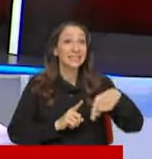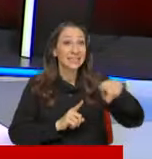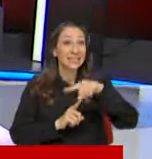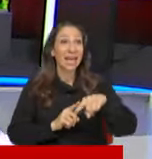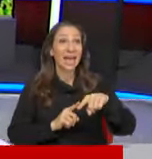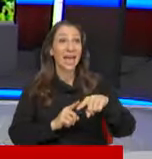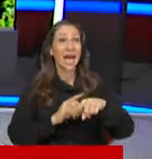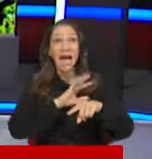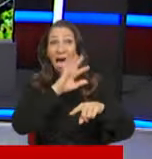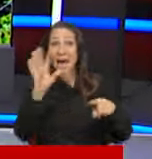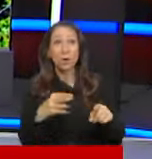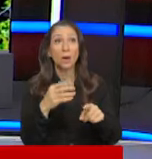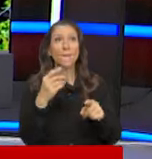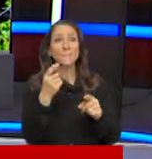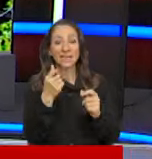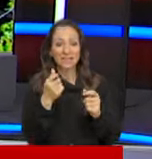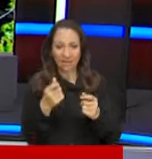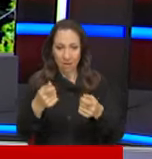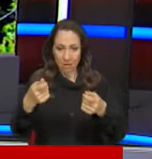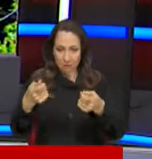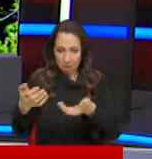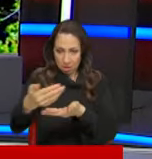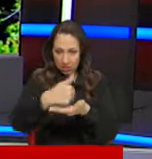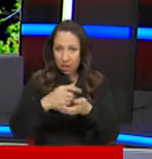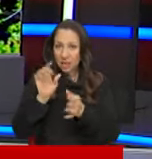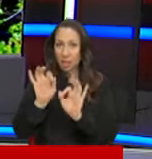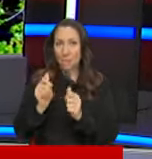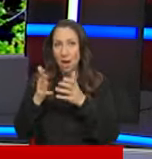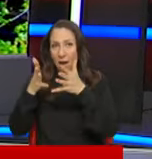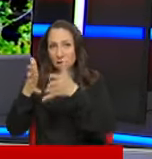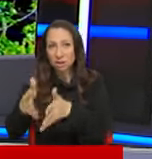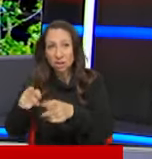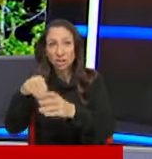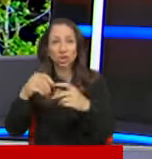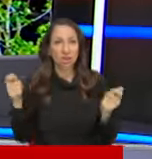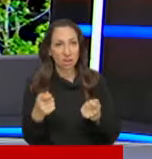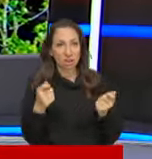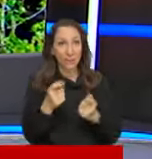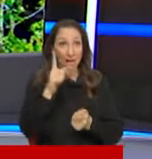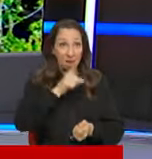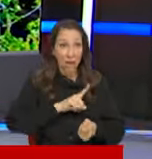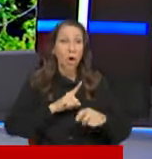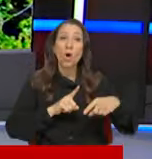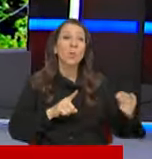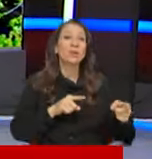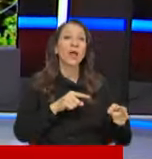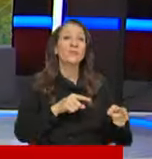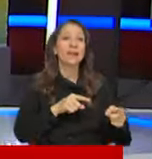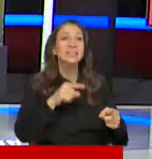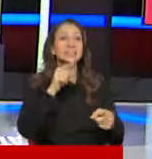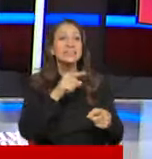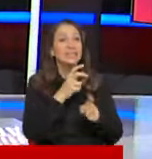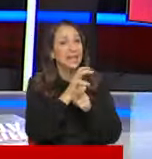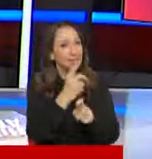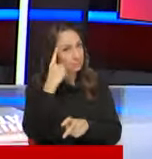bir her türlü paranızı size harcayan Can siper sizin için çalışan bir aday öbür tarafta sizi